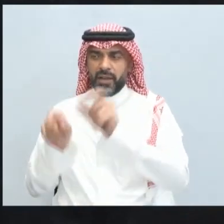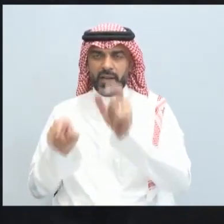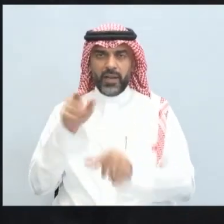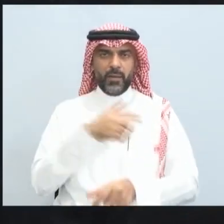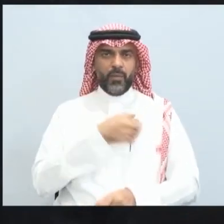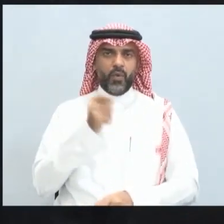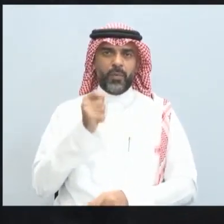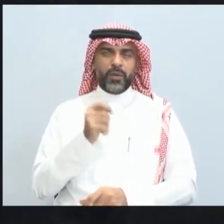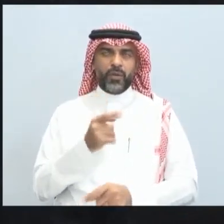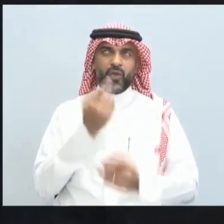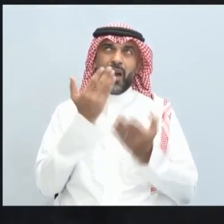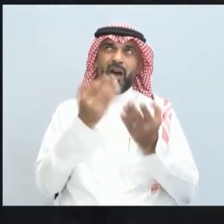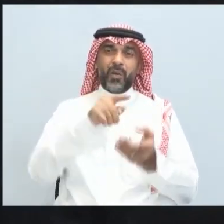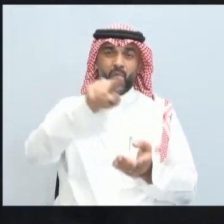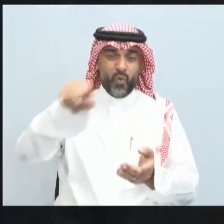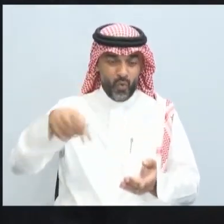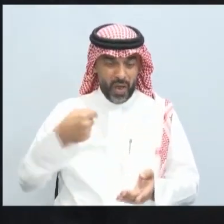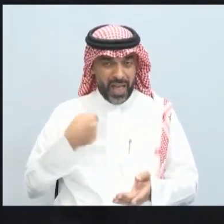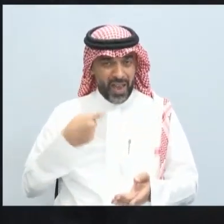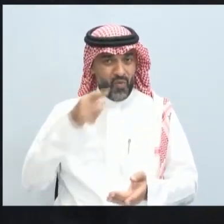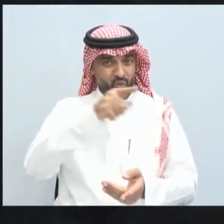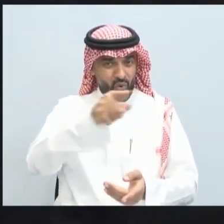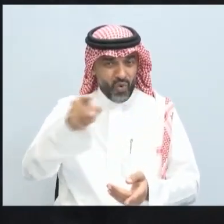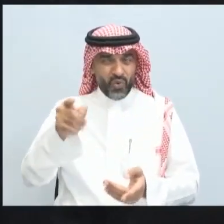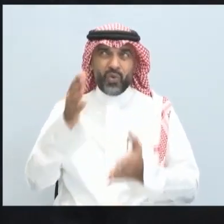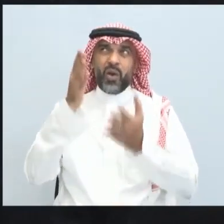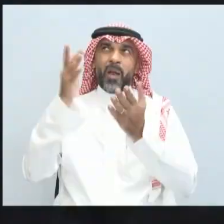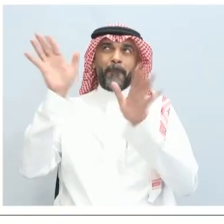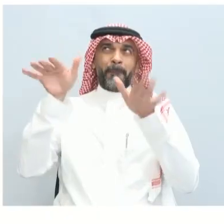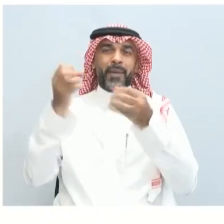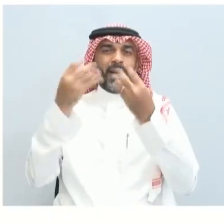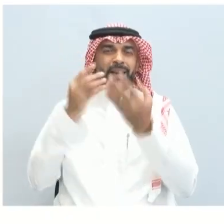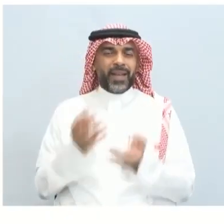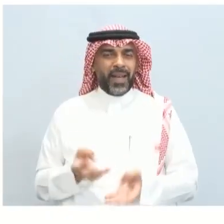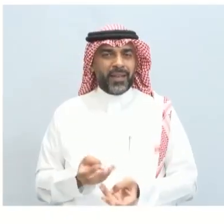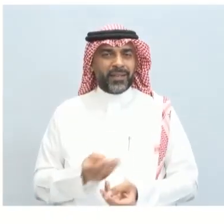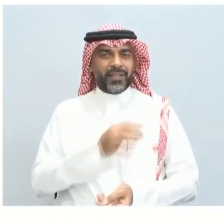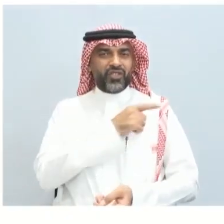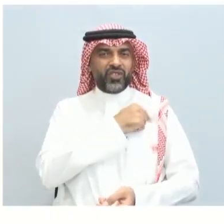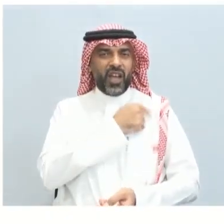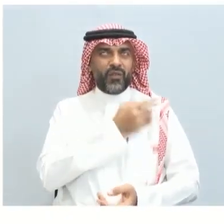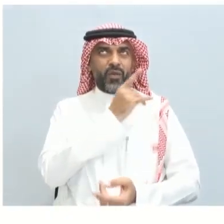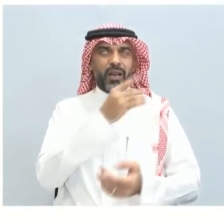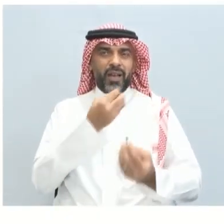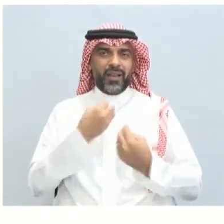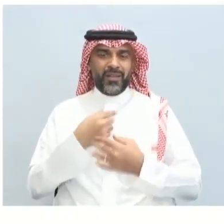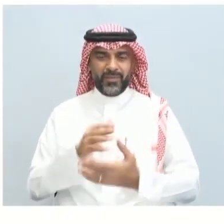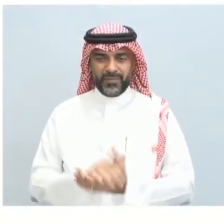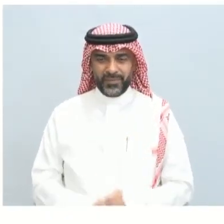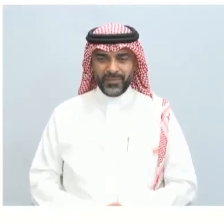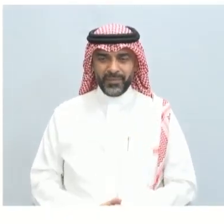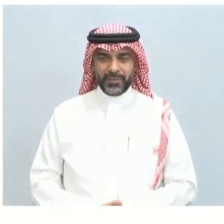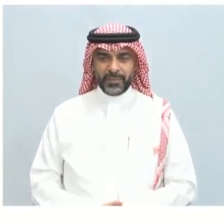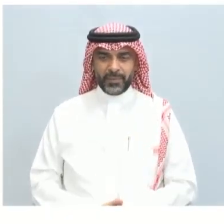ممن تستغفر لهم الملائكه انا الليل واطراف النهار لكن